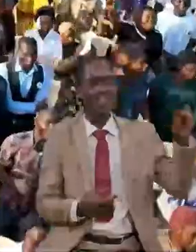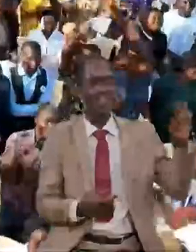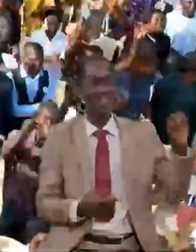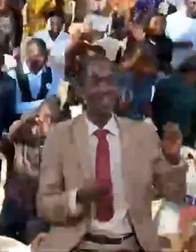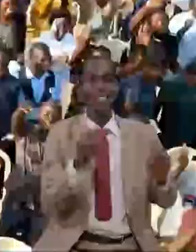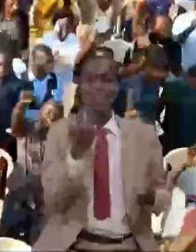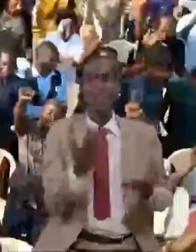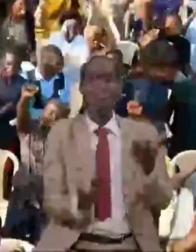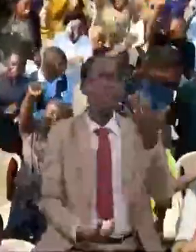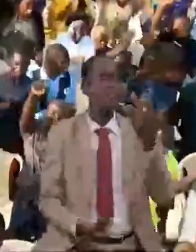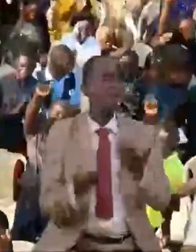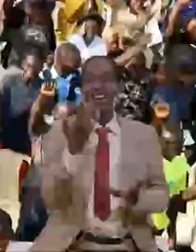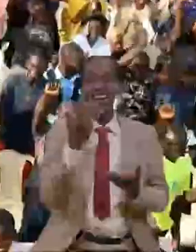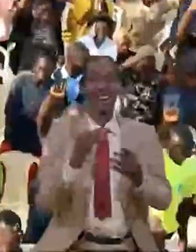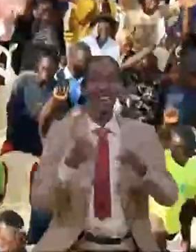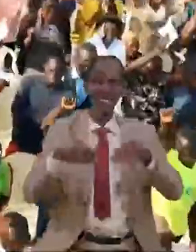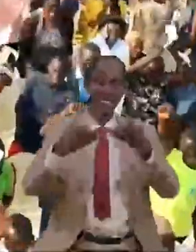celui qui allume le feu.